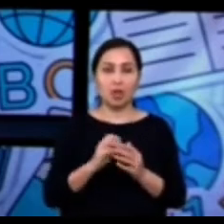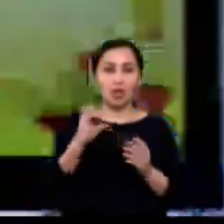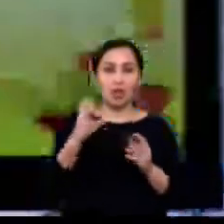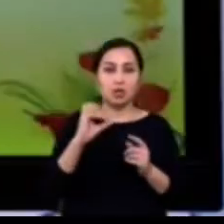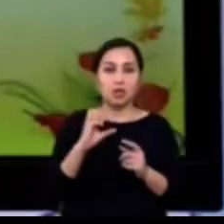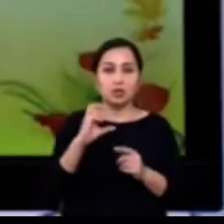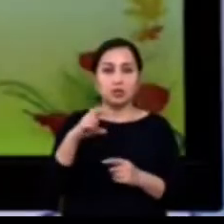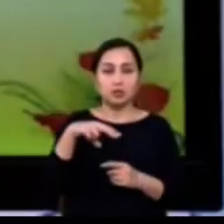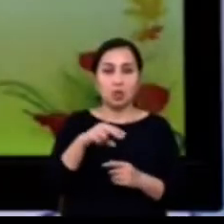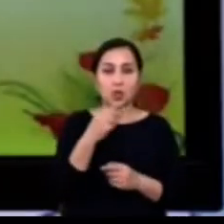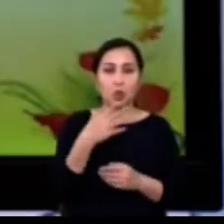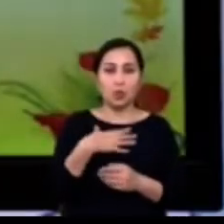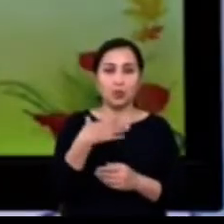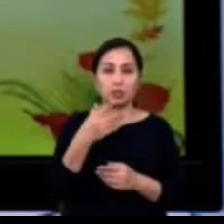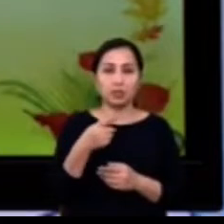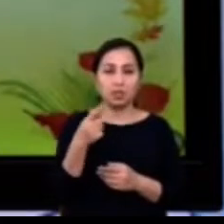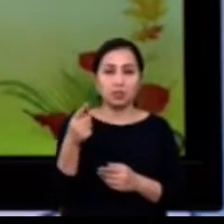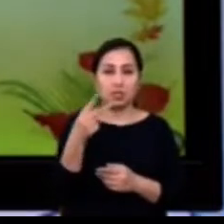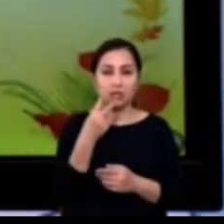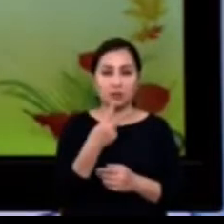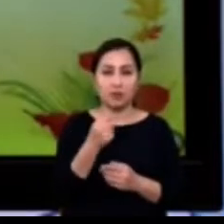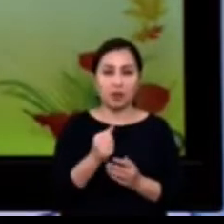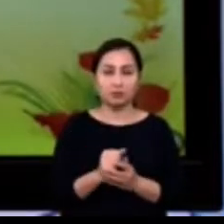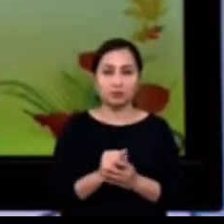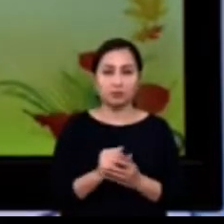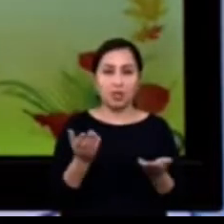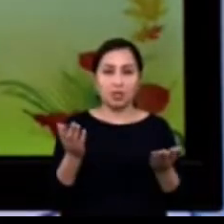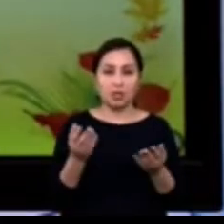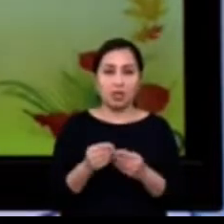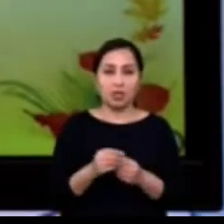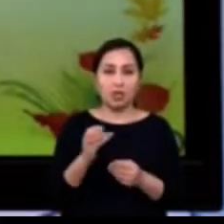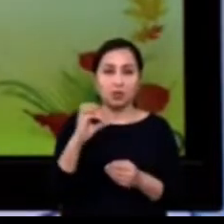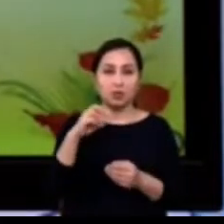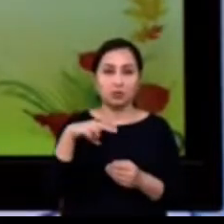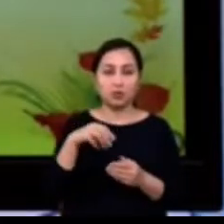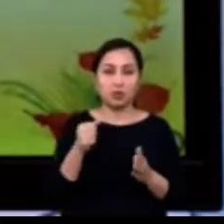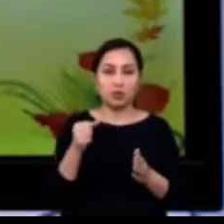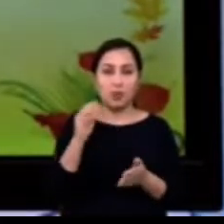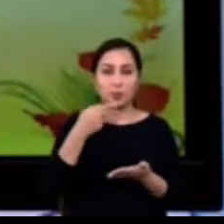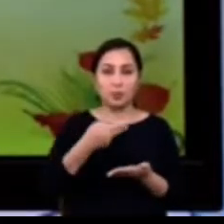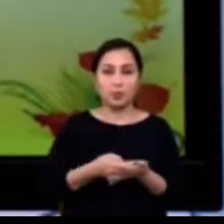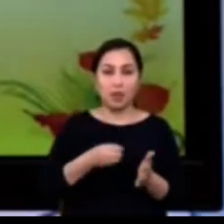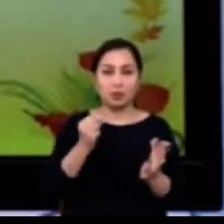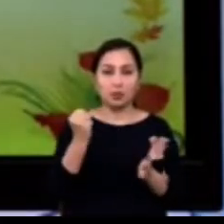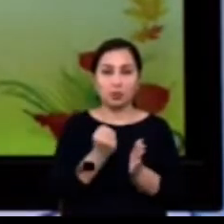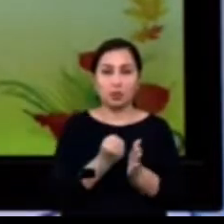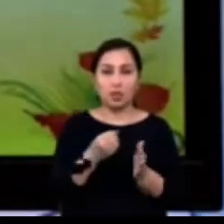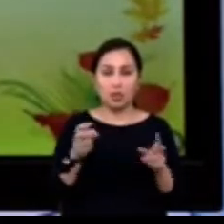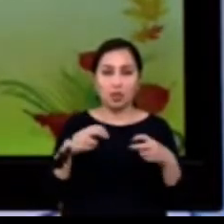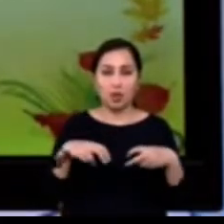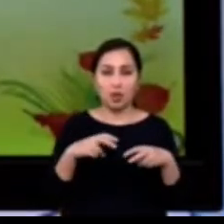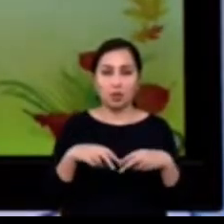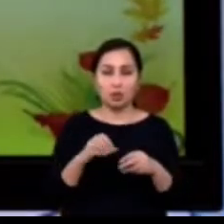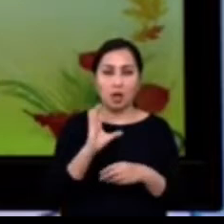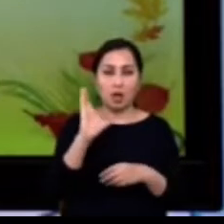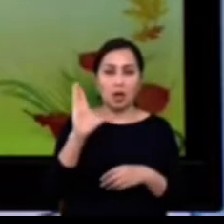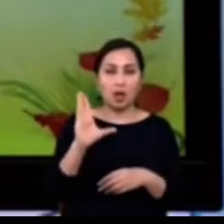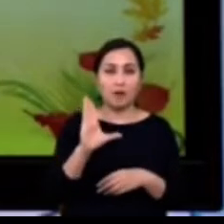Слогов мы сказали два. А на какой слог падает ударение? Проверяем.